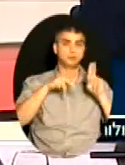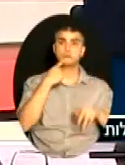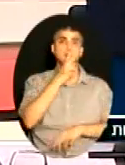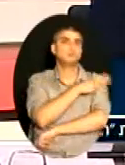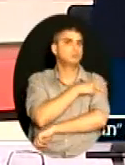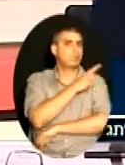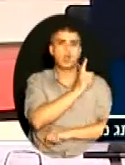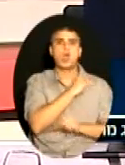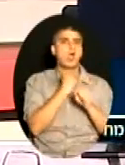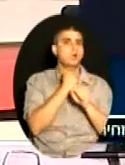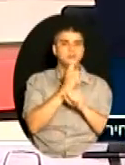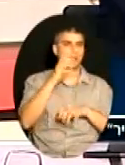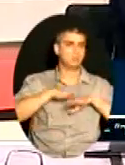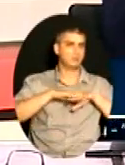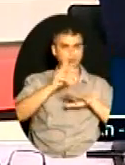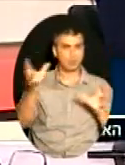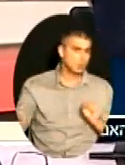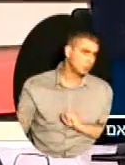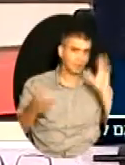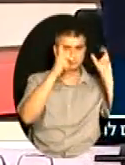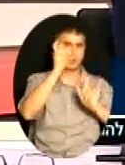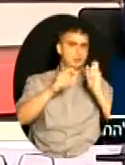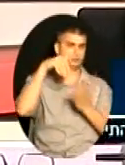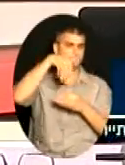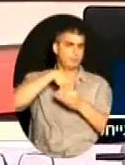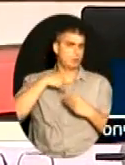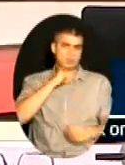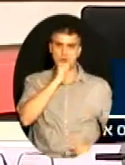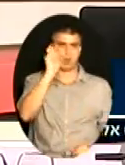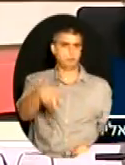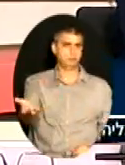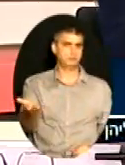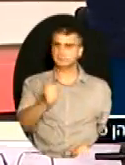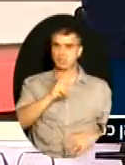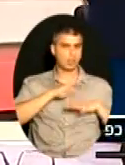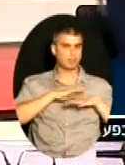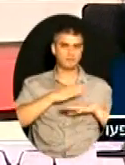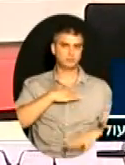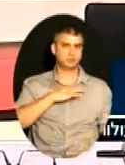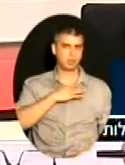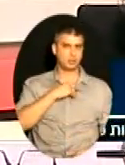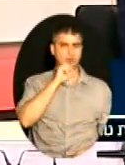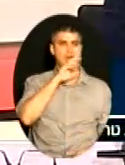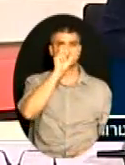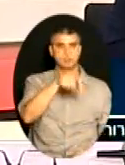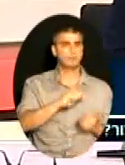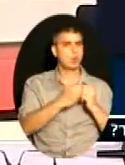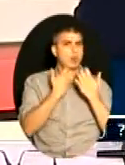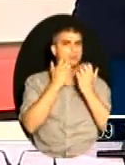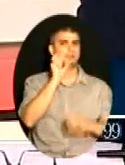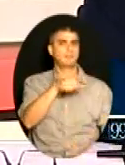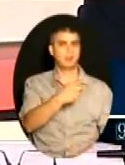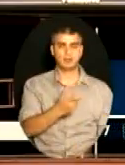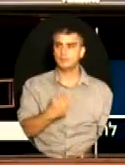המשטרה לא עושה את שלה. תוציאו את האנשים האלה מתוכנו, אנחנו לא רוצים אותם. זה לא התפקיד שלנו להלשין עליהם או לספר